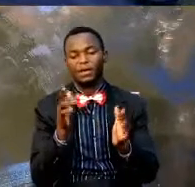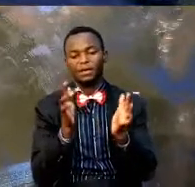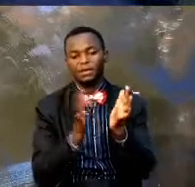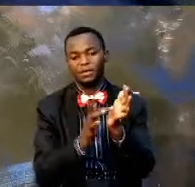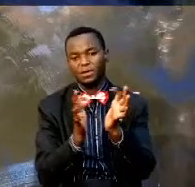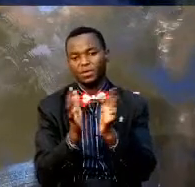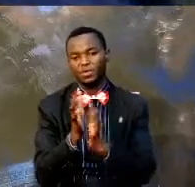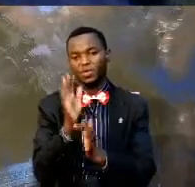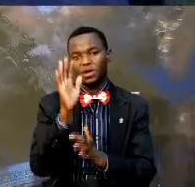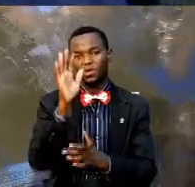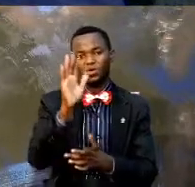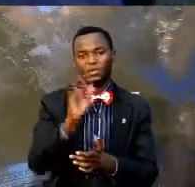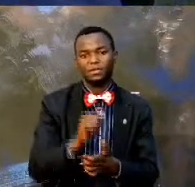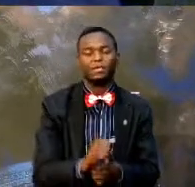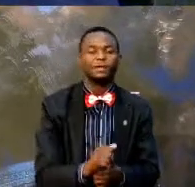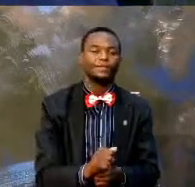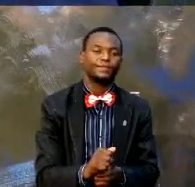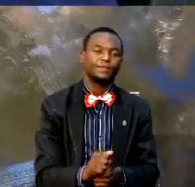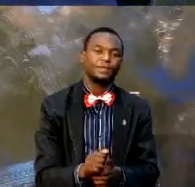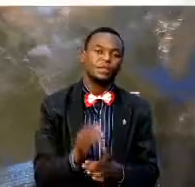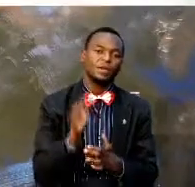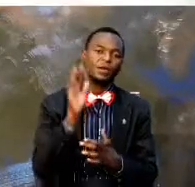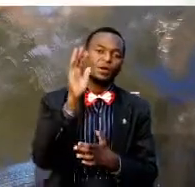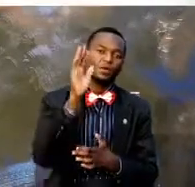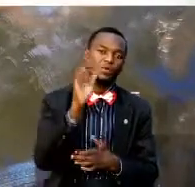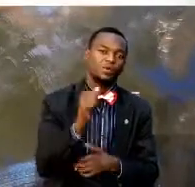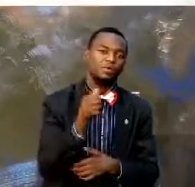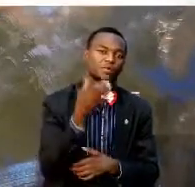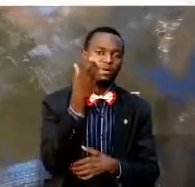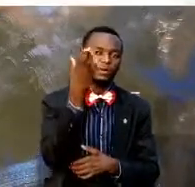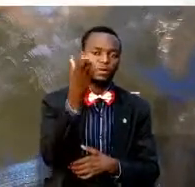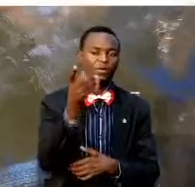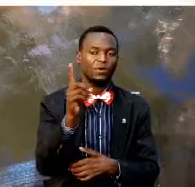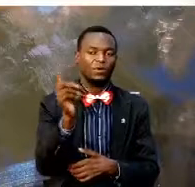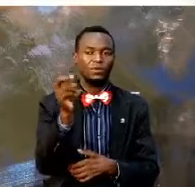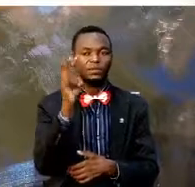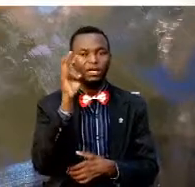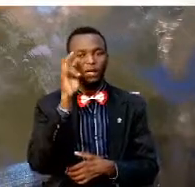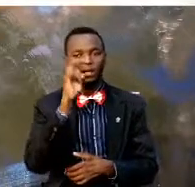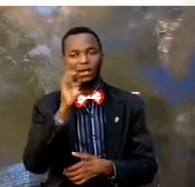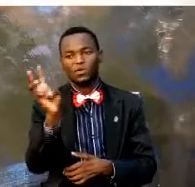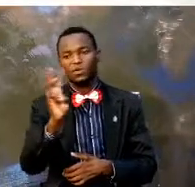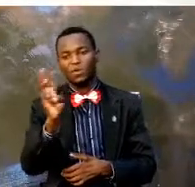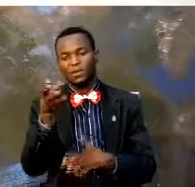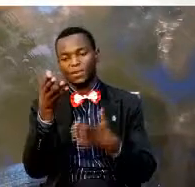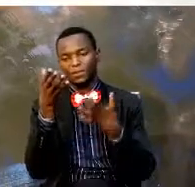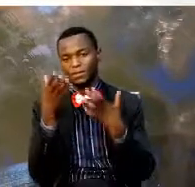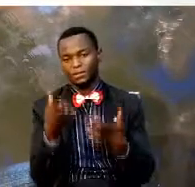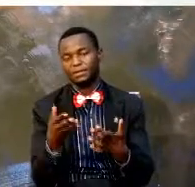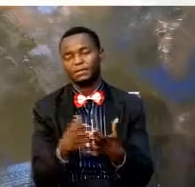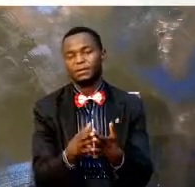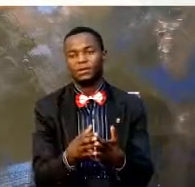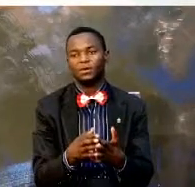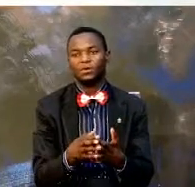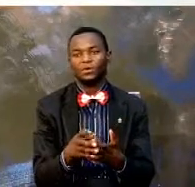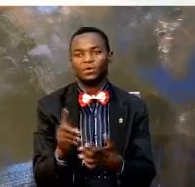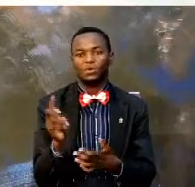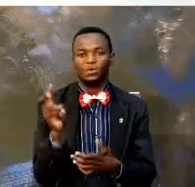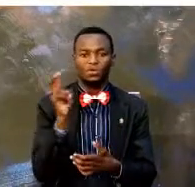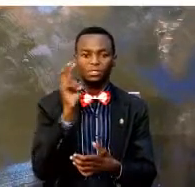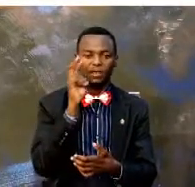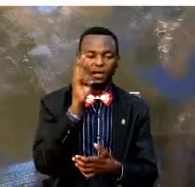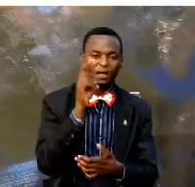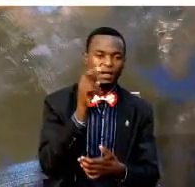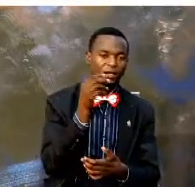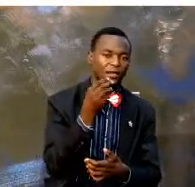akuita. Hana kuita wewe. Usiangalie uko wapi kwa sasa. Usiangalie mume uliye naye kwamba sio